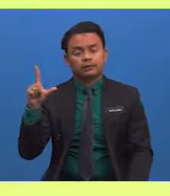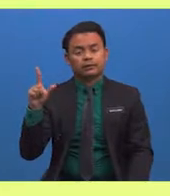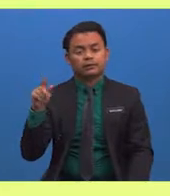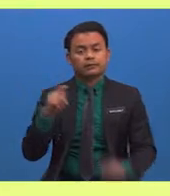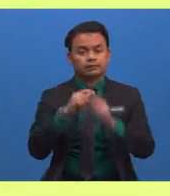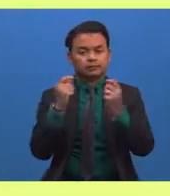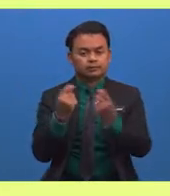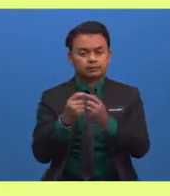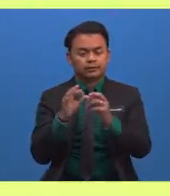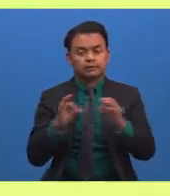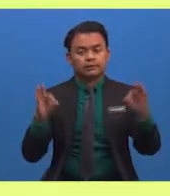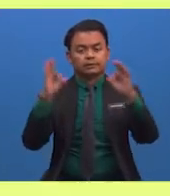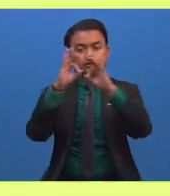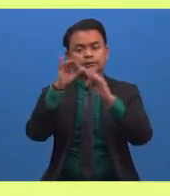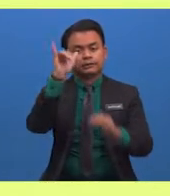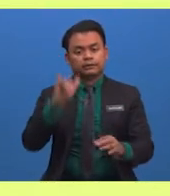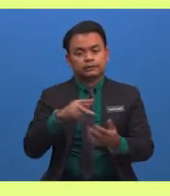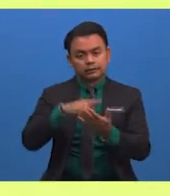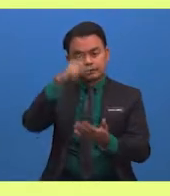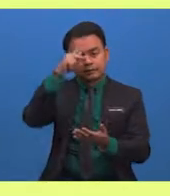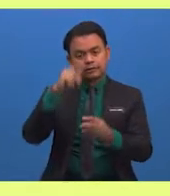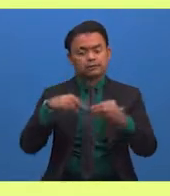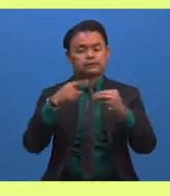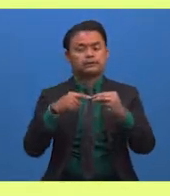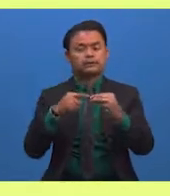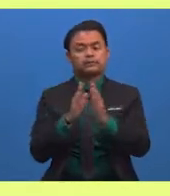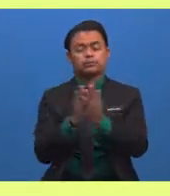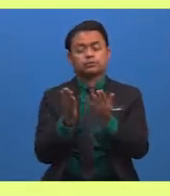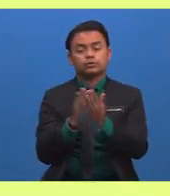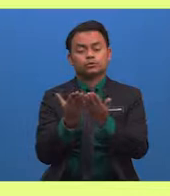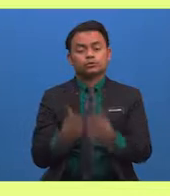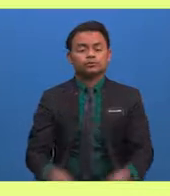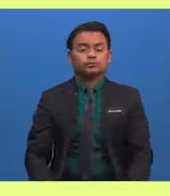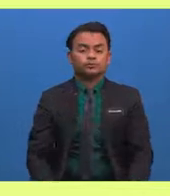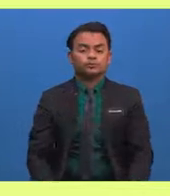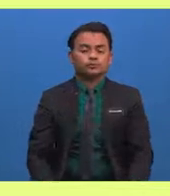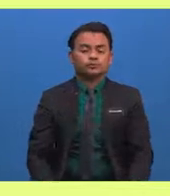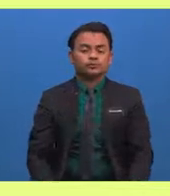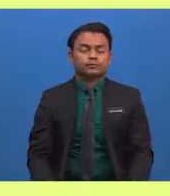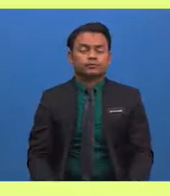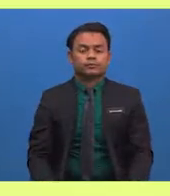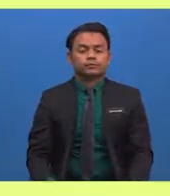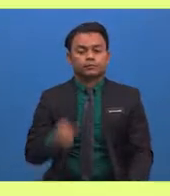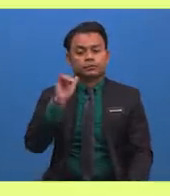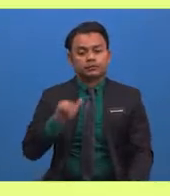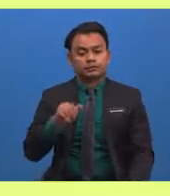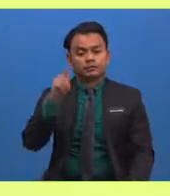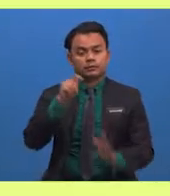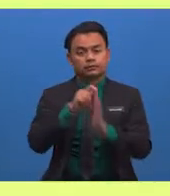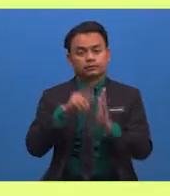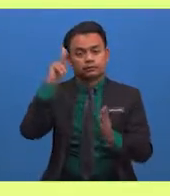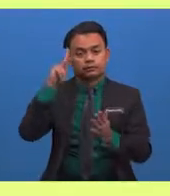pengkajian buku-buku. Perpustakaan terkenal ialah Baitul Hikmah yang merupakan perpustakaan